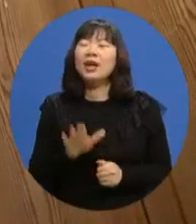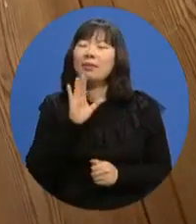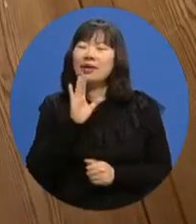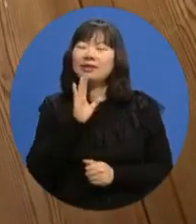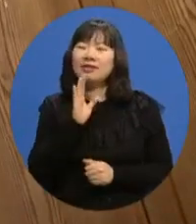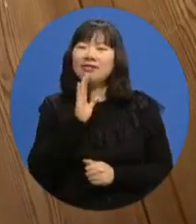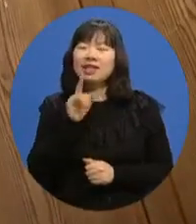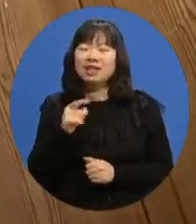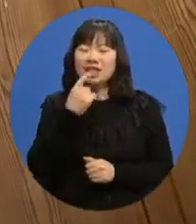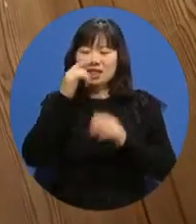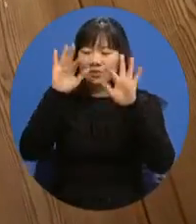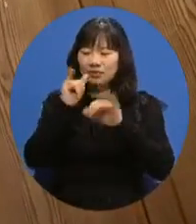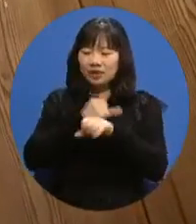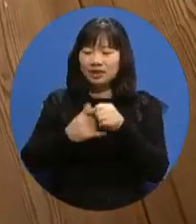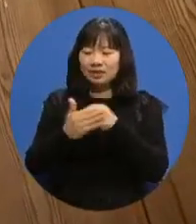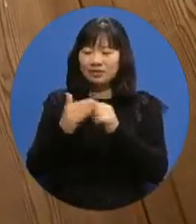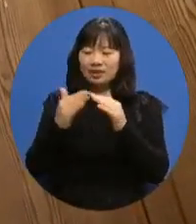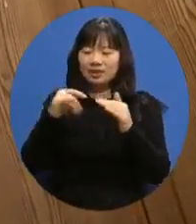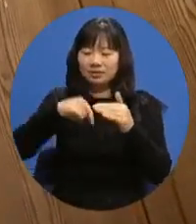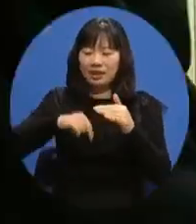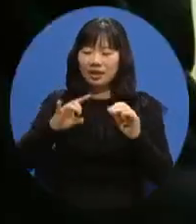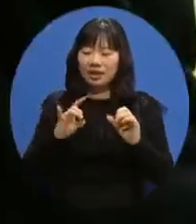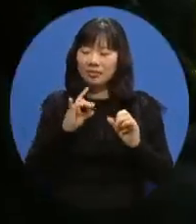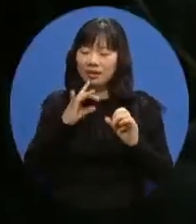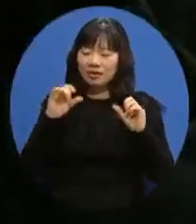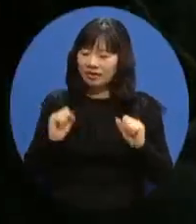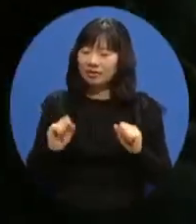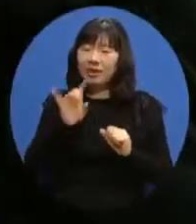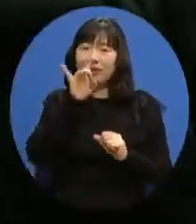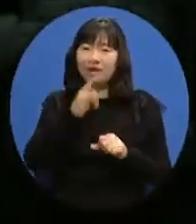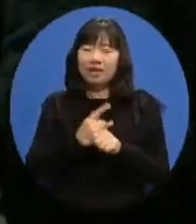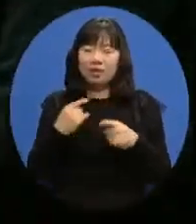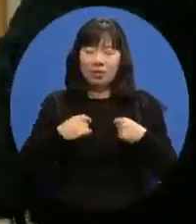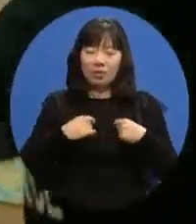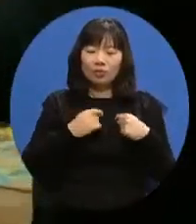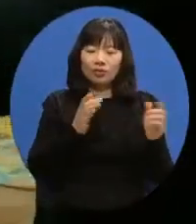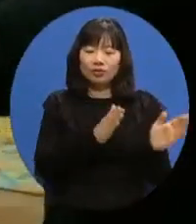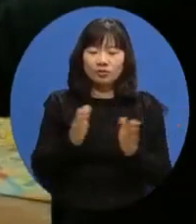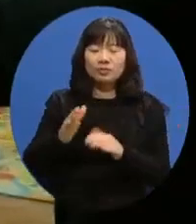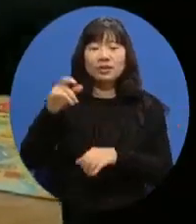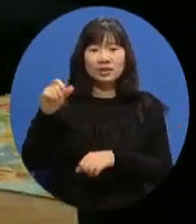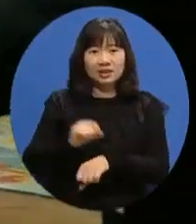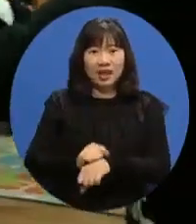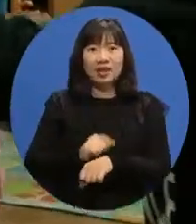맞아요. 눈까지 왔는데 집에만 있을 순 없죠. 옷 단단히 입고